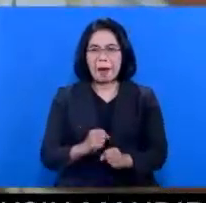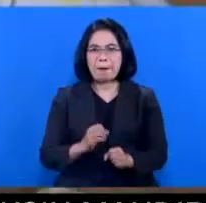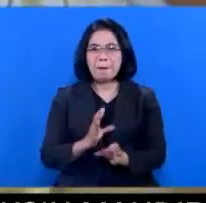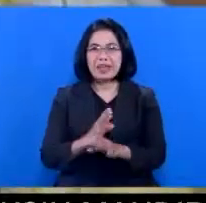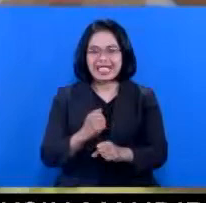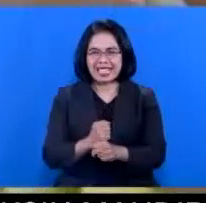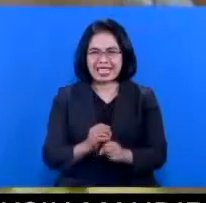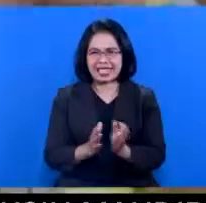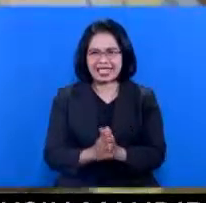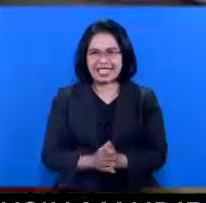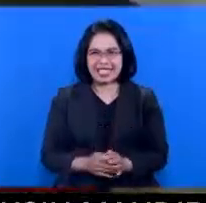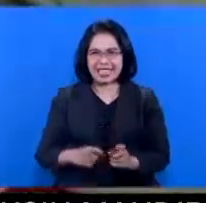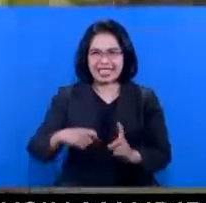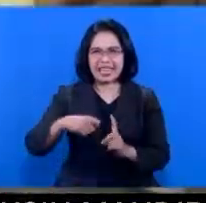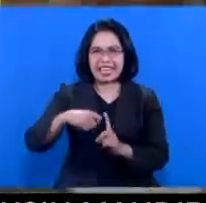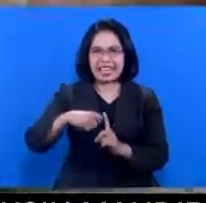Aduh, salah lagi.